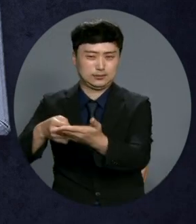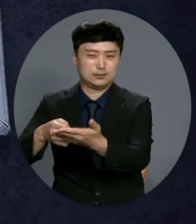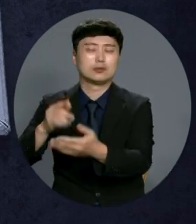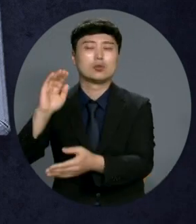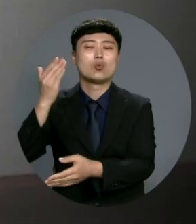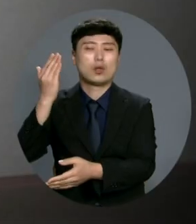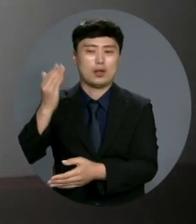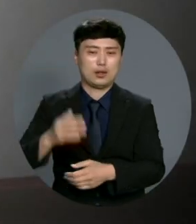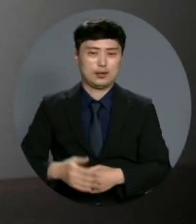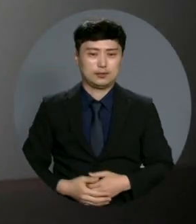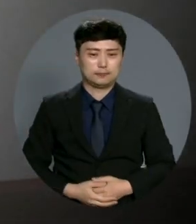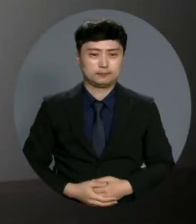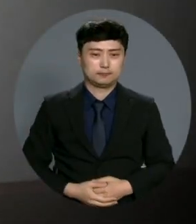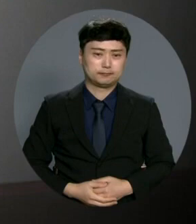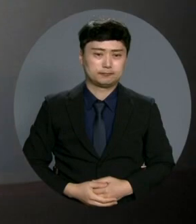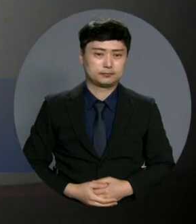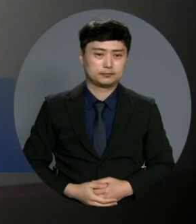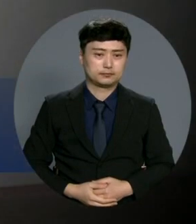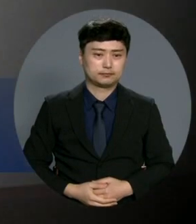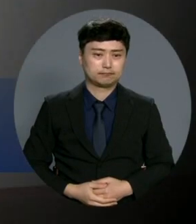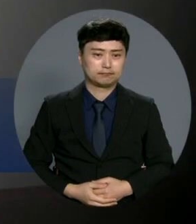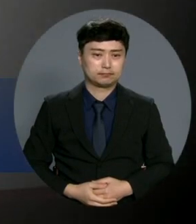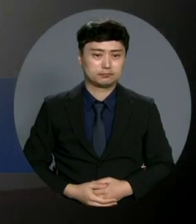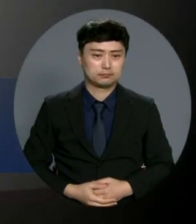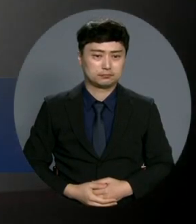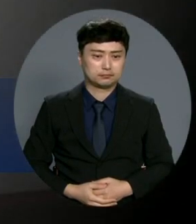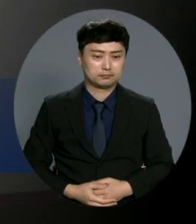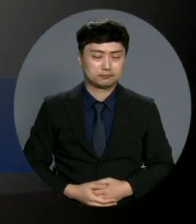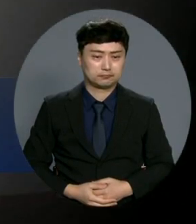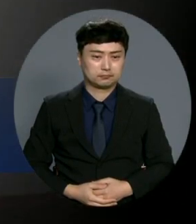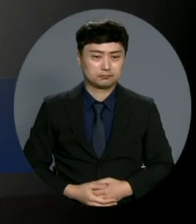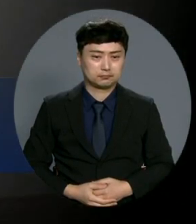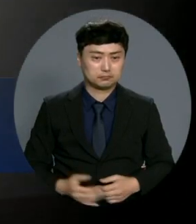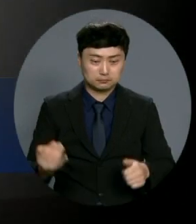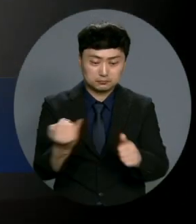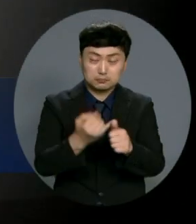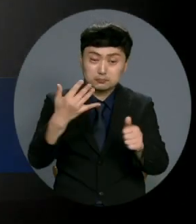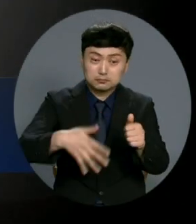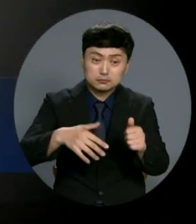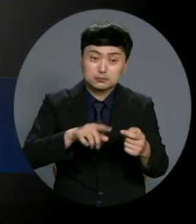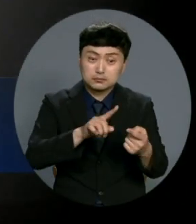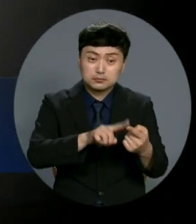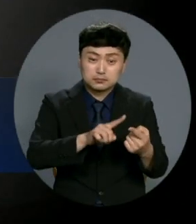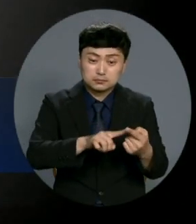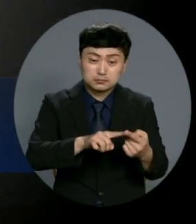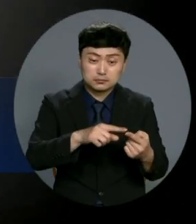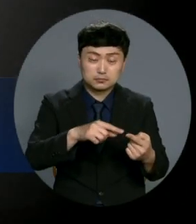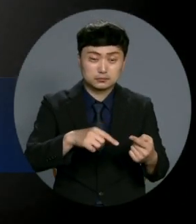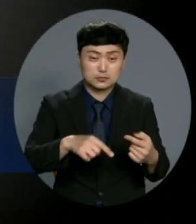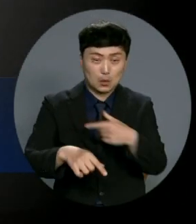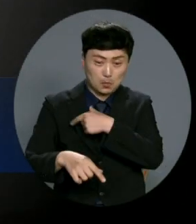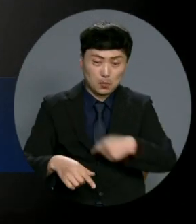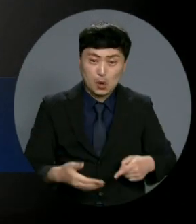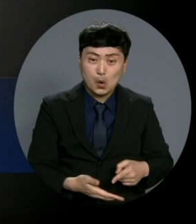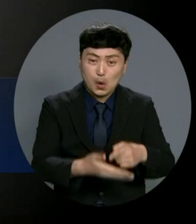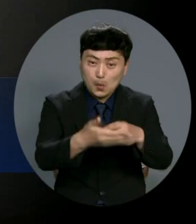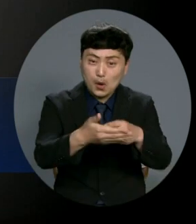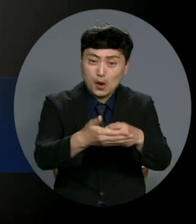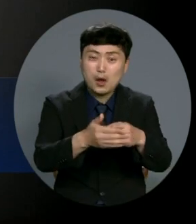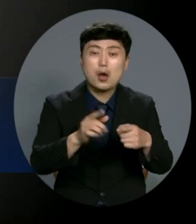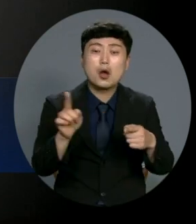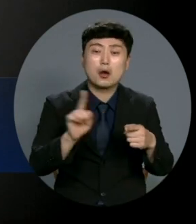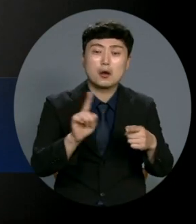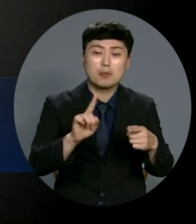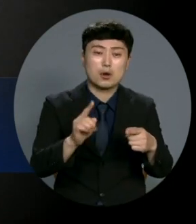때문입니다 할 수가 없는데 내 하려고 하면은 부의 등록